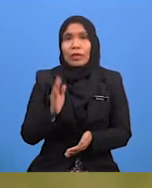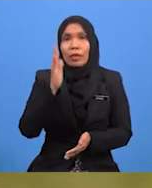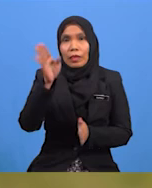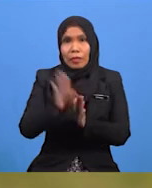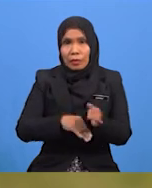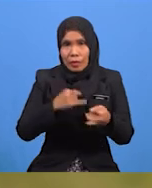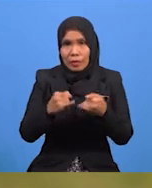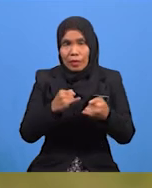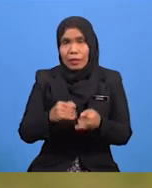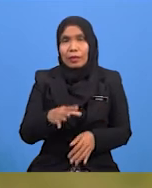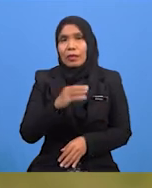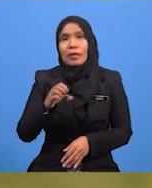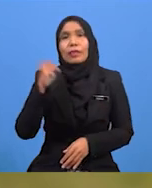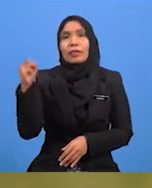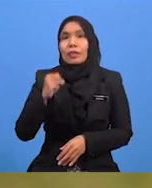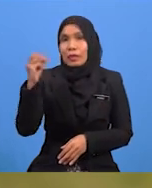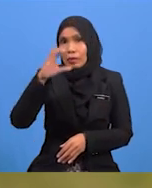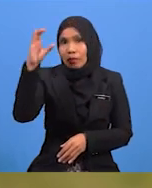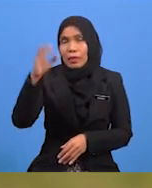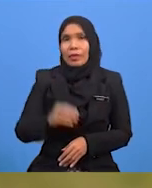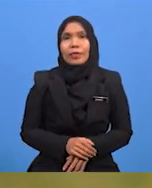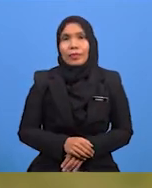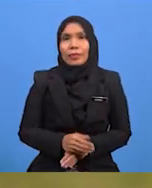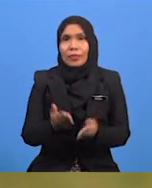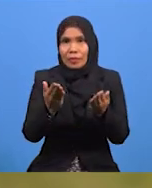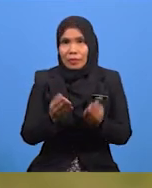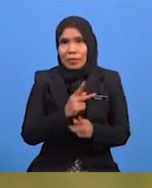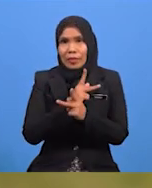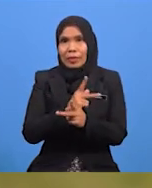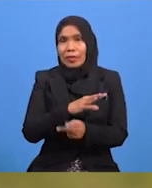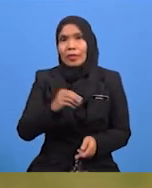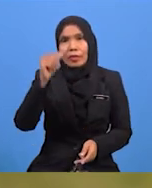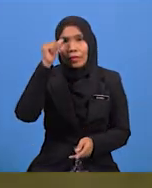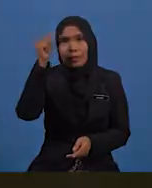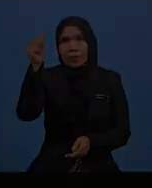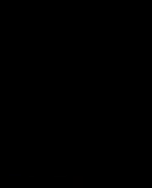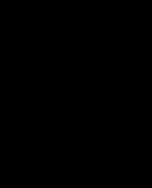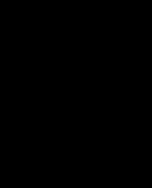berjaya dan sentiasa cemerlang. Sekian, terima kasih dan assalamualaikum.